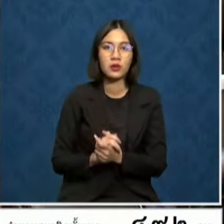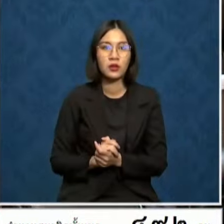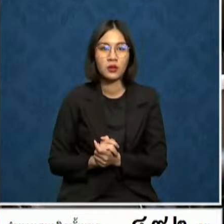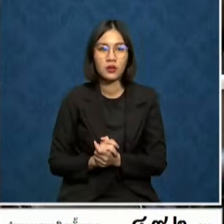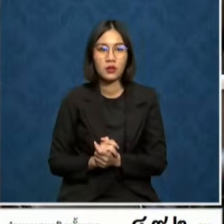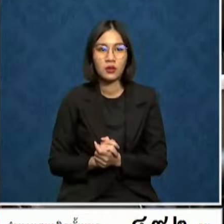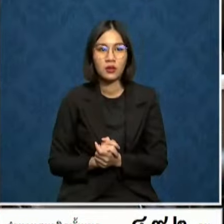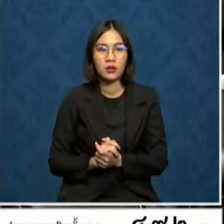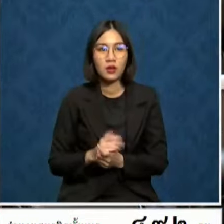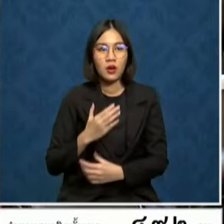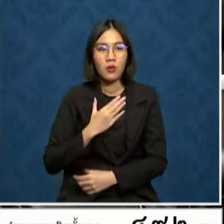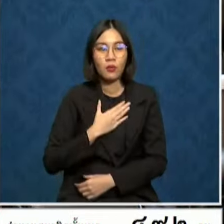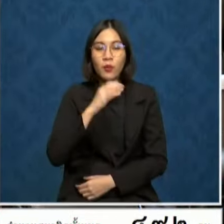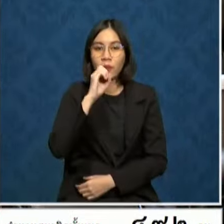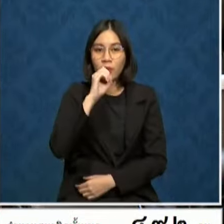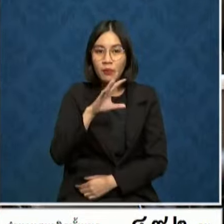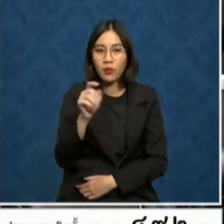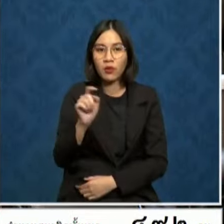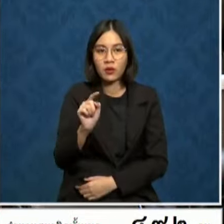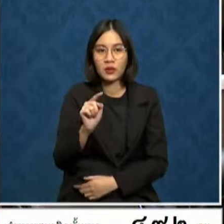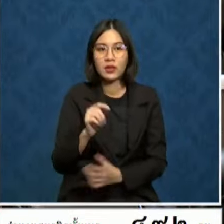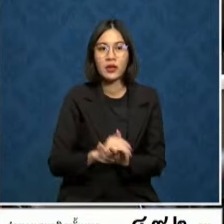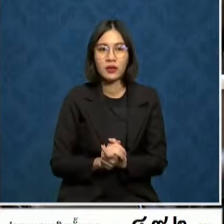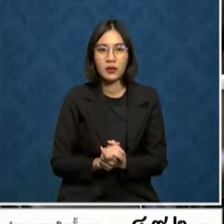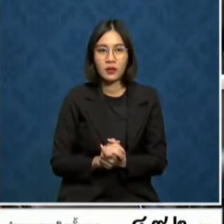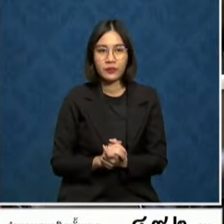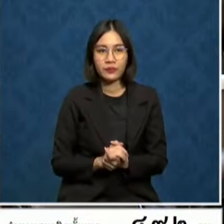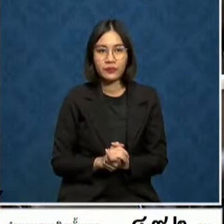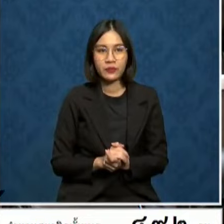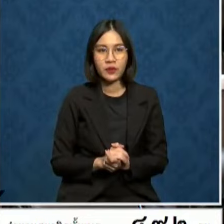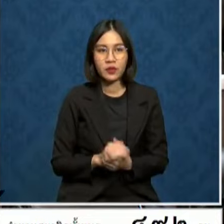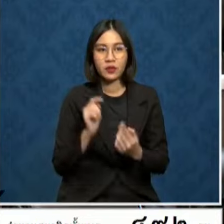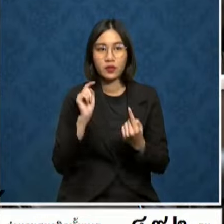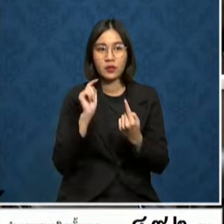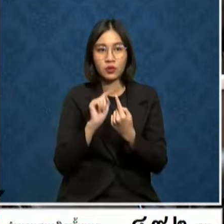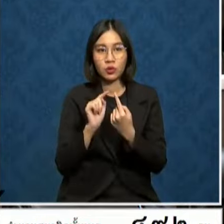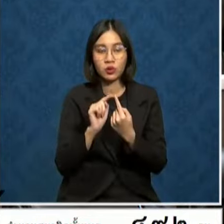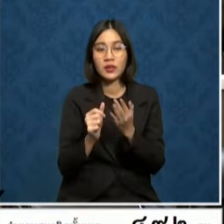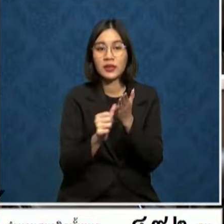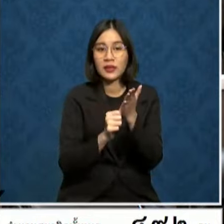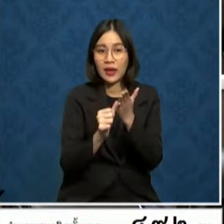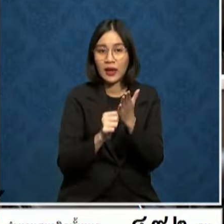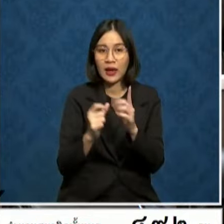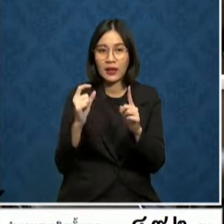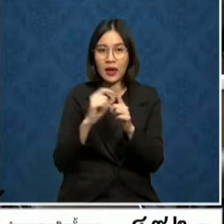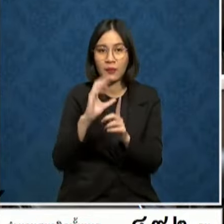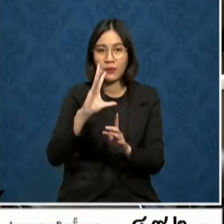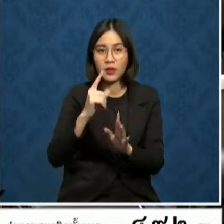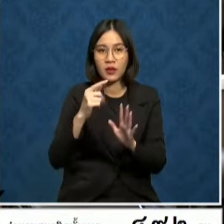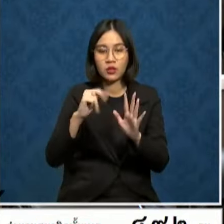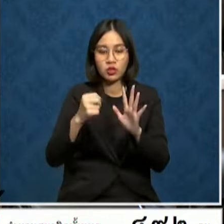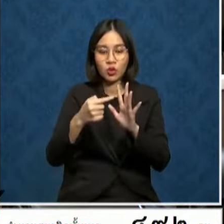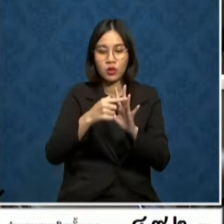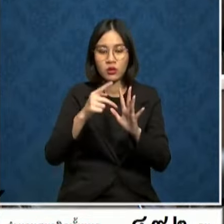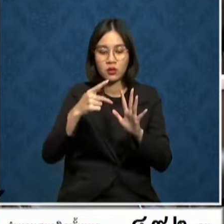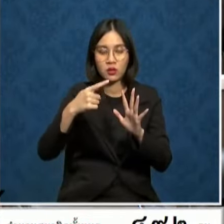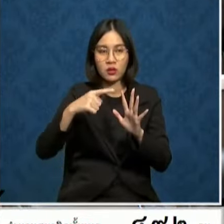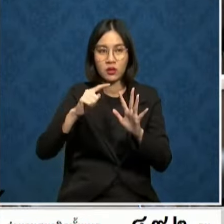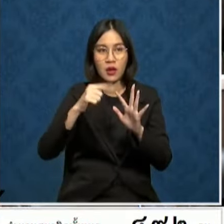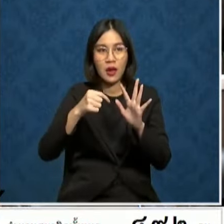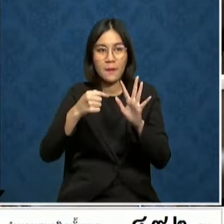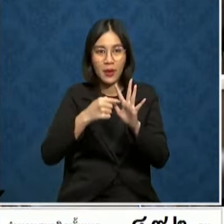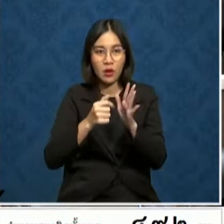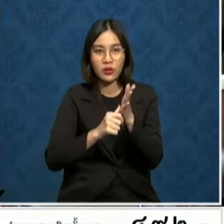ประธานครับเอ่อผมยังยืนยันนะครับว่าในส่วนของการที่เราแปลยติตัดคำว่าชนเผ่าพื้นเนออกแล้วใช้แต่คำว่า